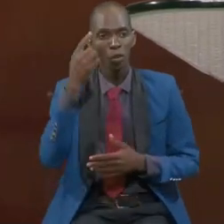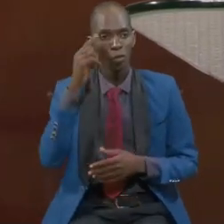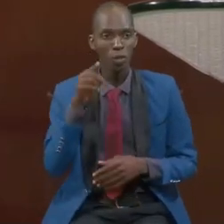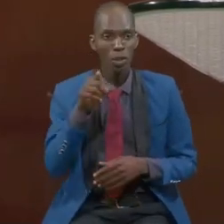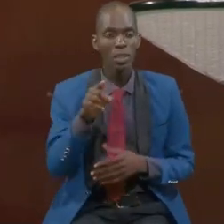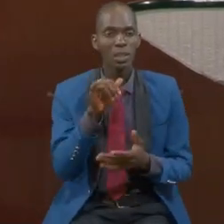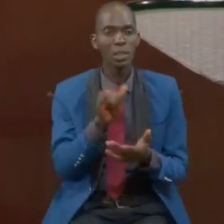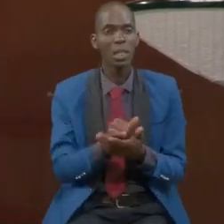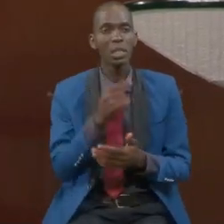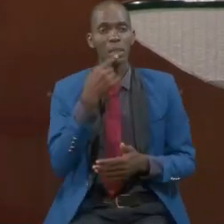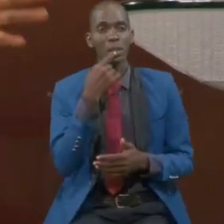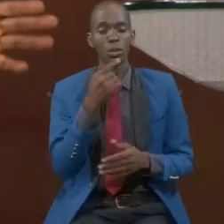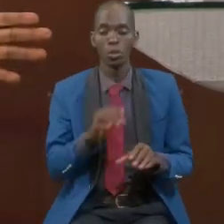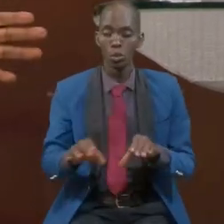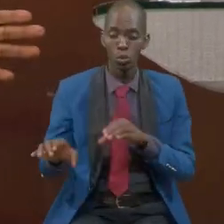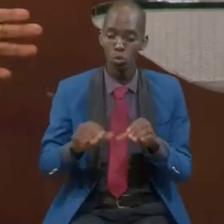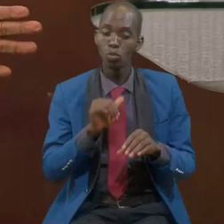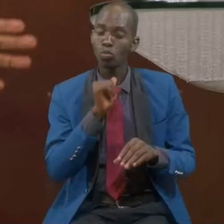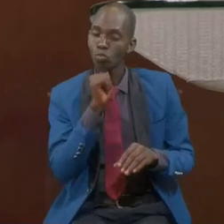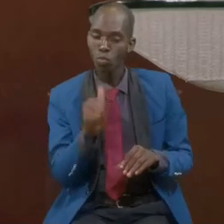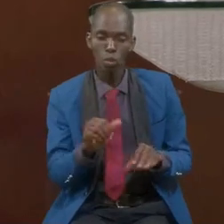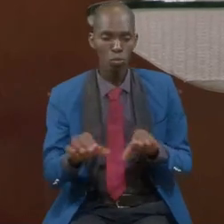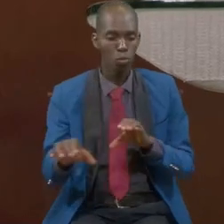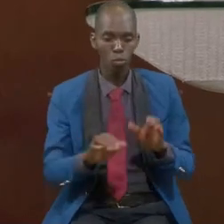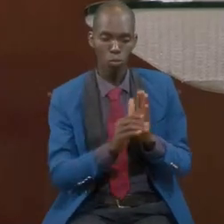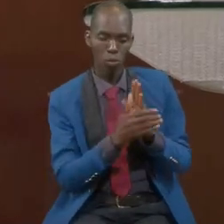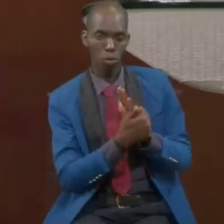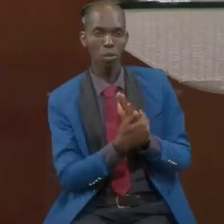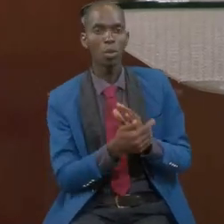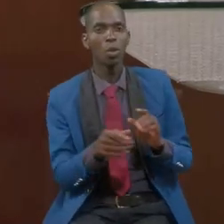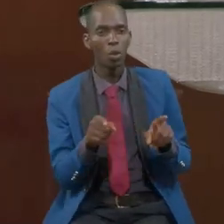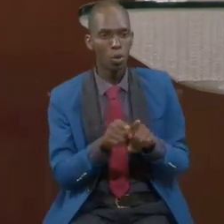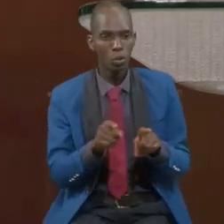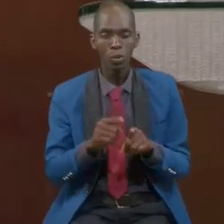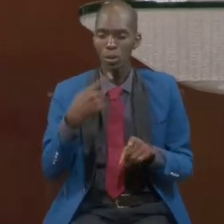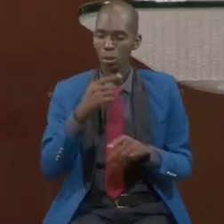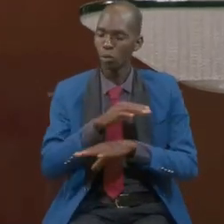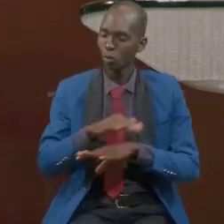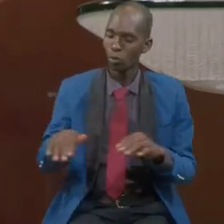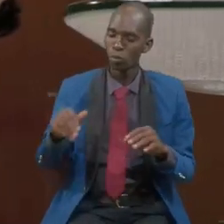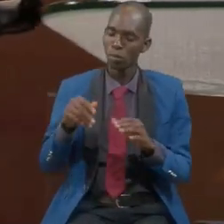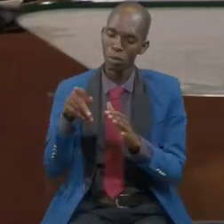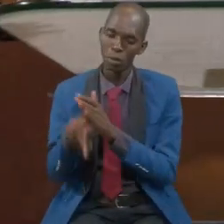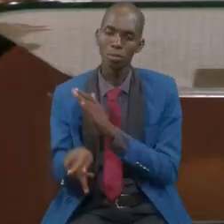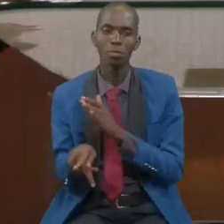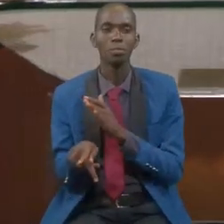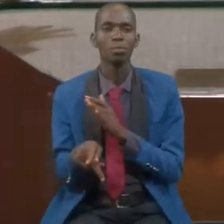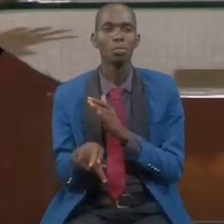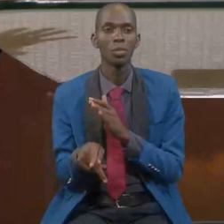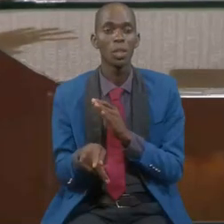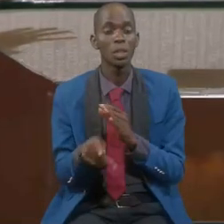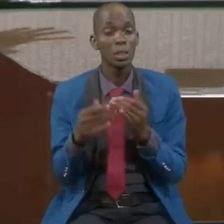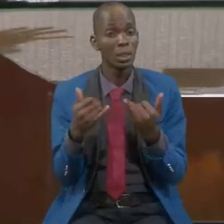Verset 11. En effet, celui qui a dit « Tu ne commettras point d'adultère » a dit aussi « Tu ne tueras